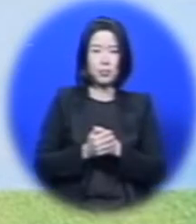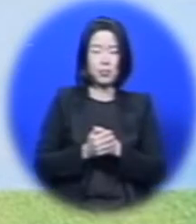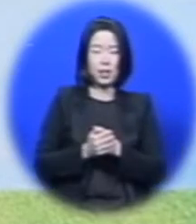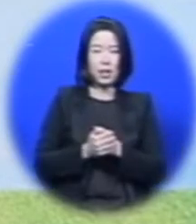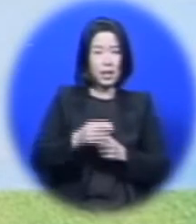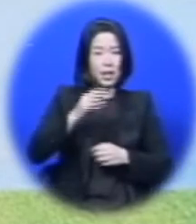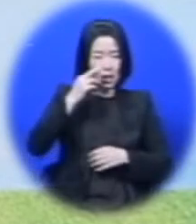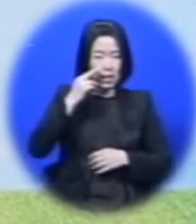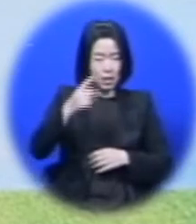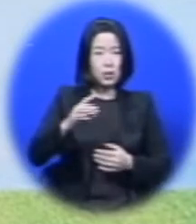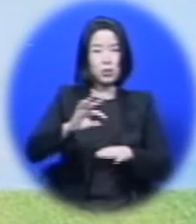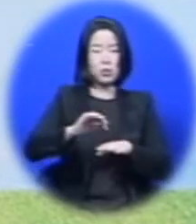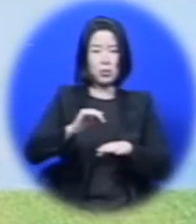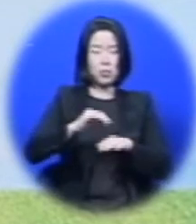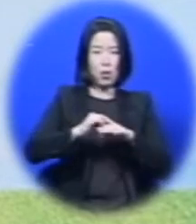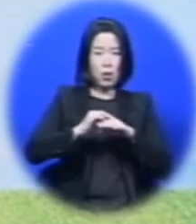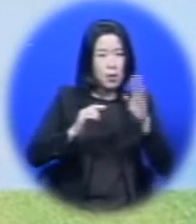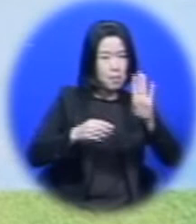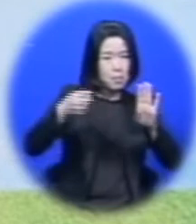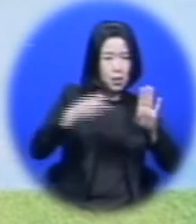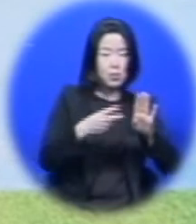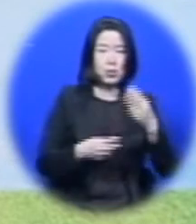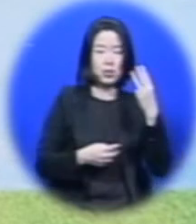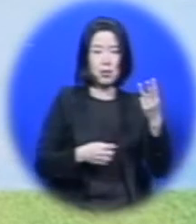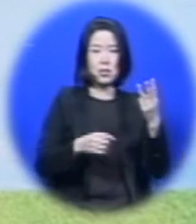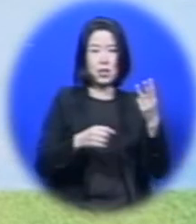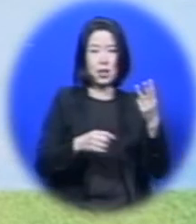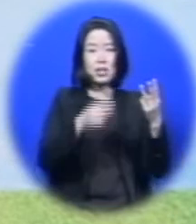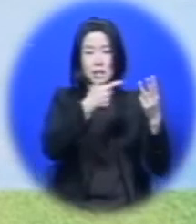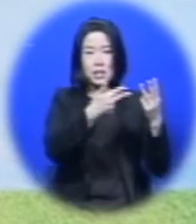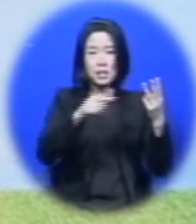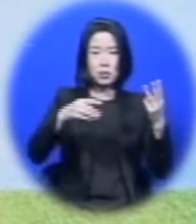사도 바울이 빌립보서 3장 7절에서 9절까지 말씀하기를